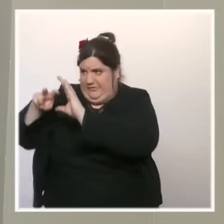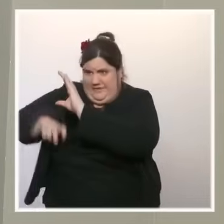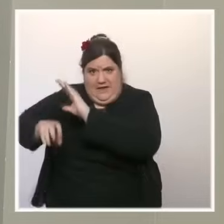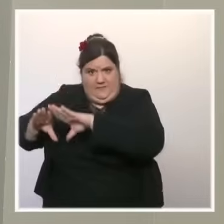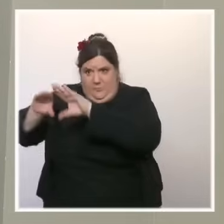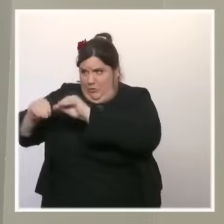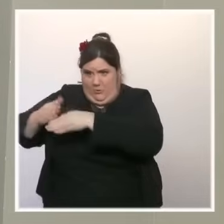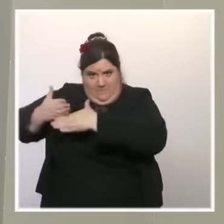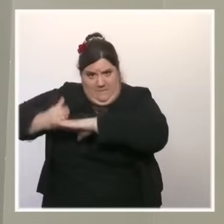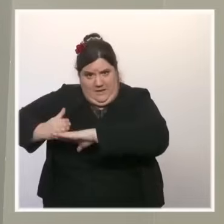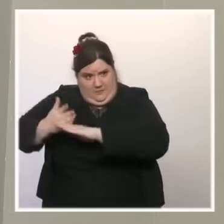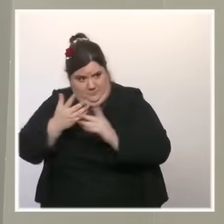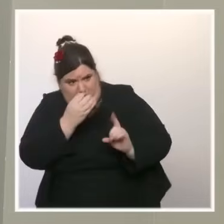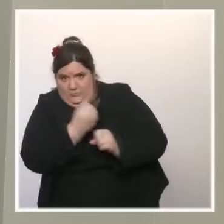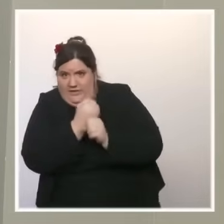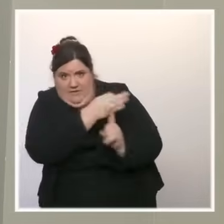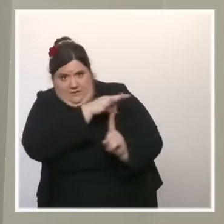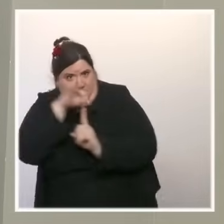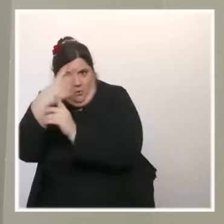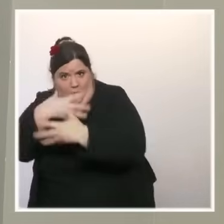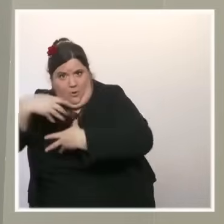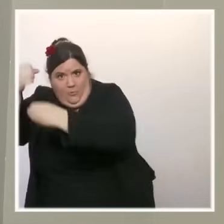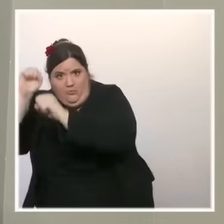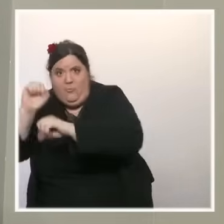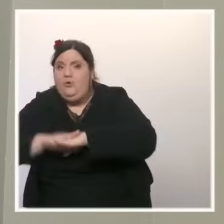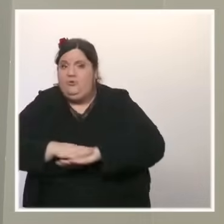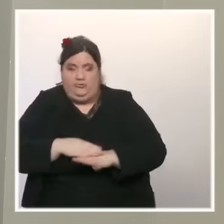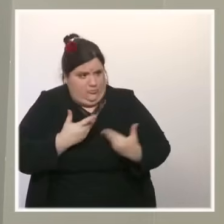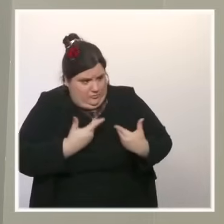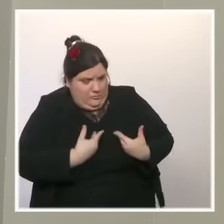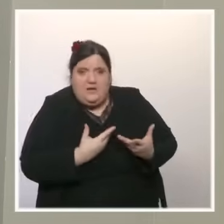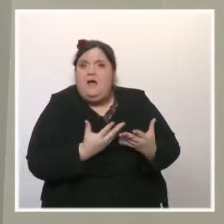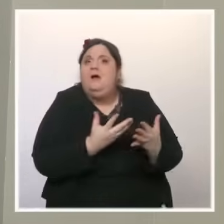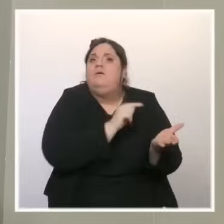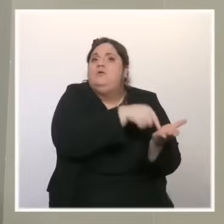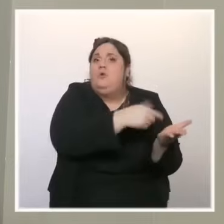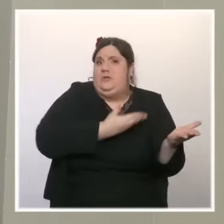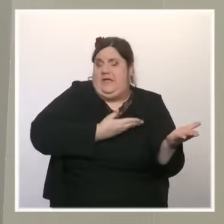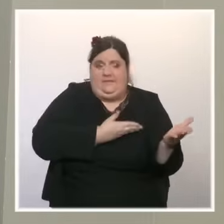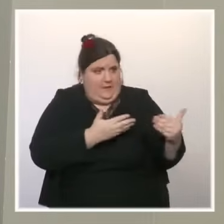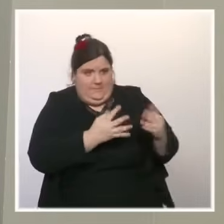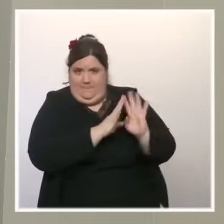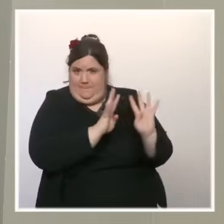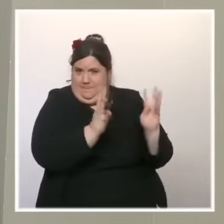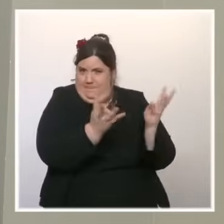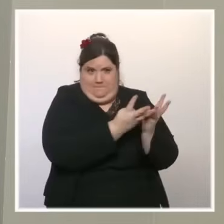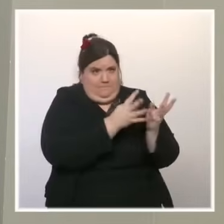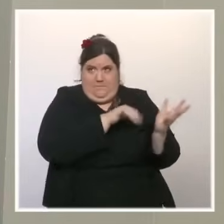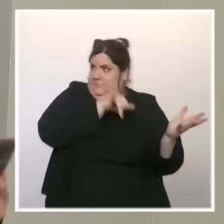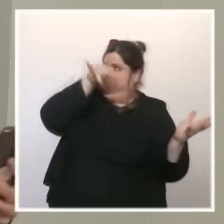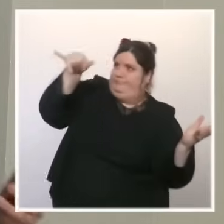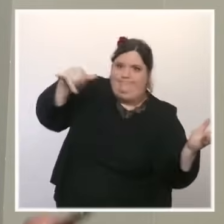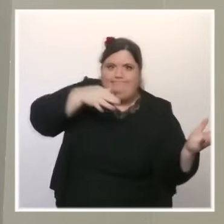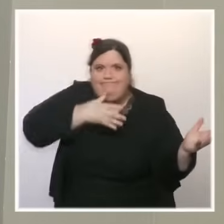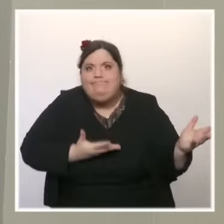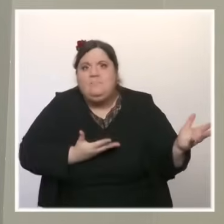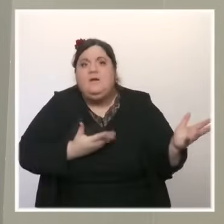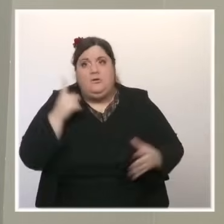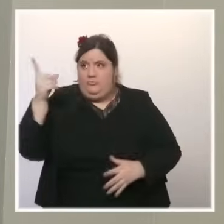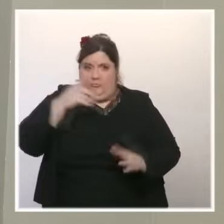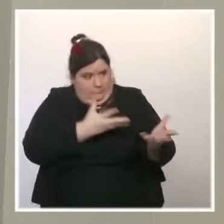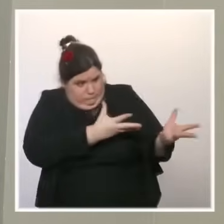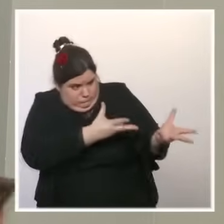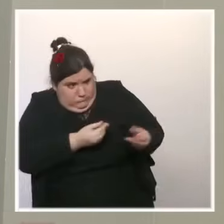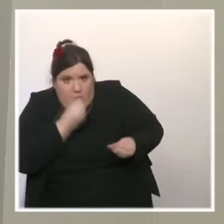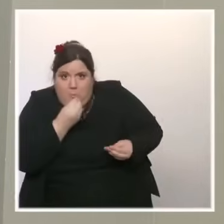des informations sur ces gens qui sont dans une situation dramatique et qui ont la possibilité, à travers la France, d'avoir un visa de travail, ce sont des